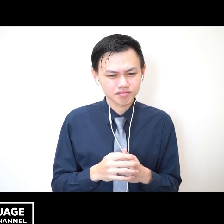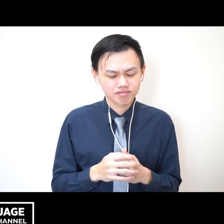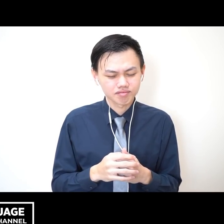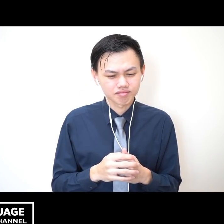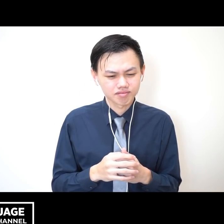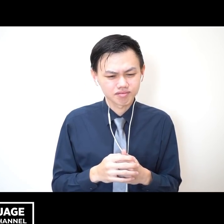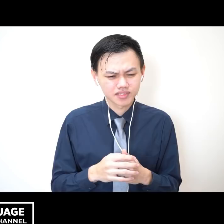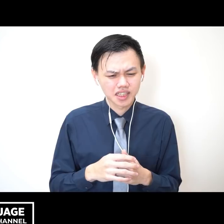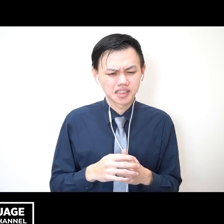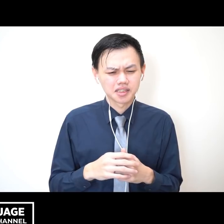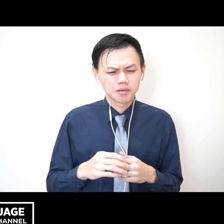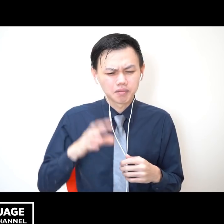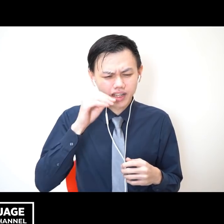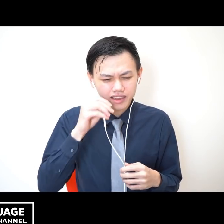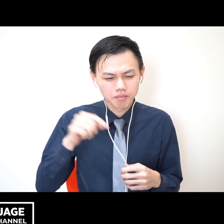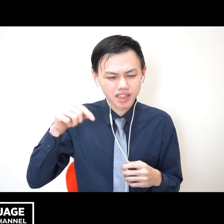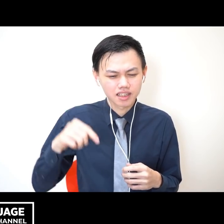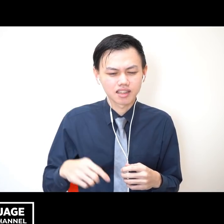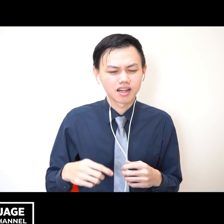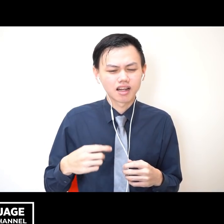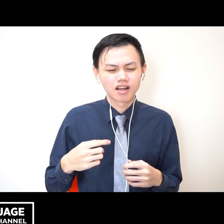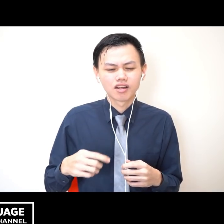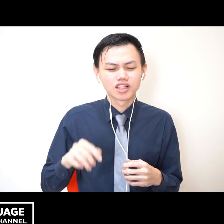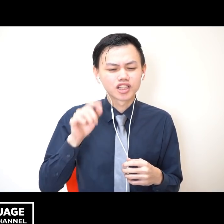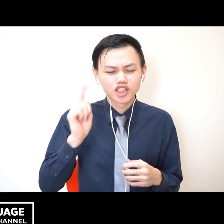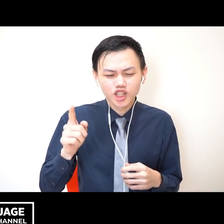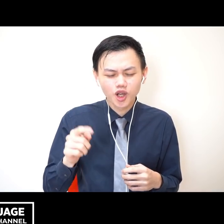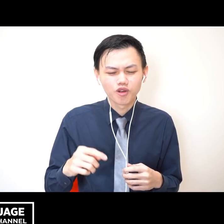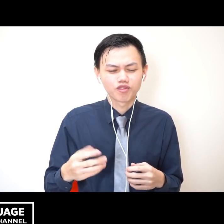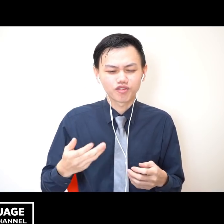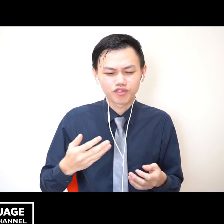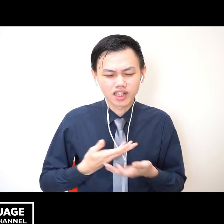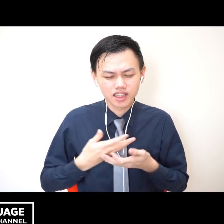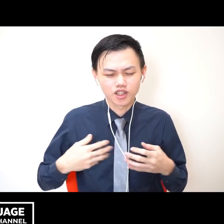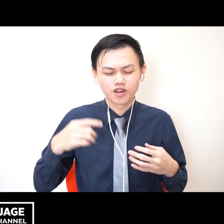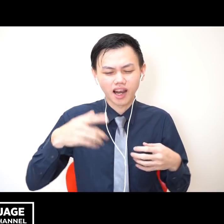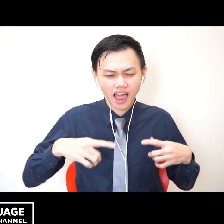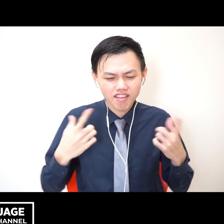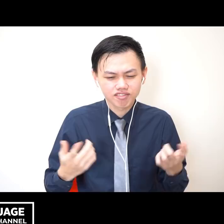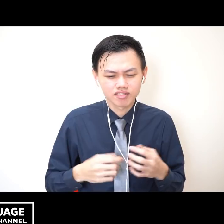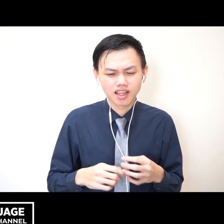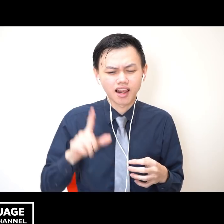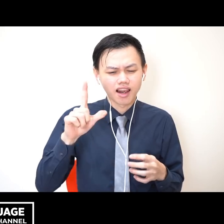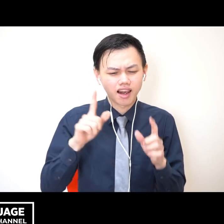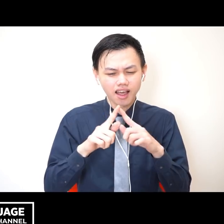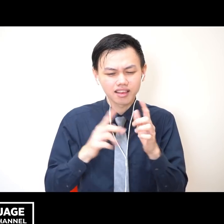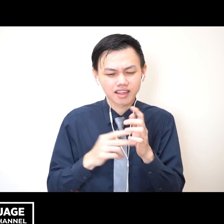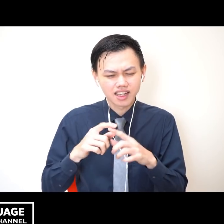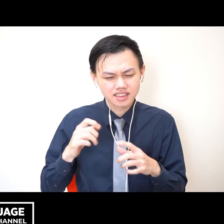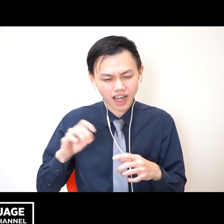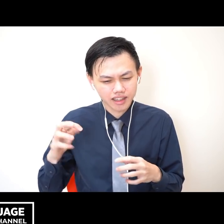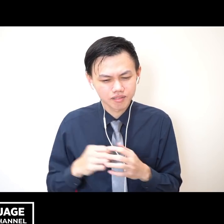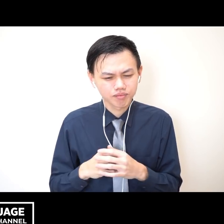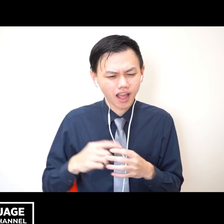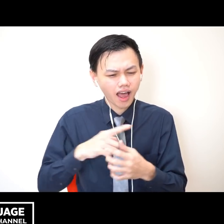Landasan atau dasar di mana hidup saudara dibangun di atasnya adalah hal yang akan tetap bertahan ketika badai hidup datang.